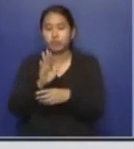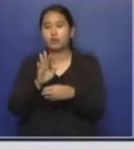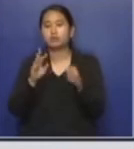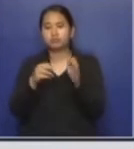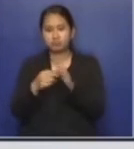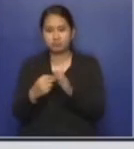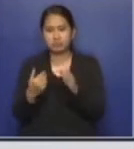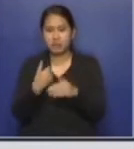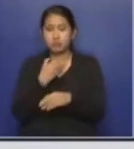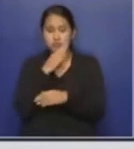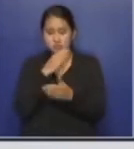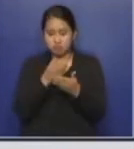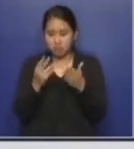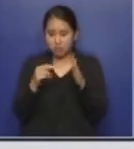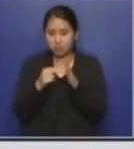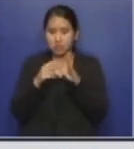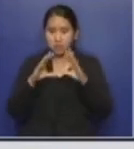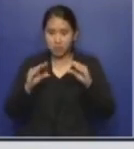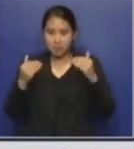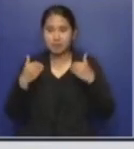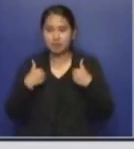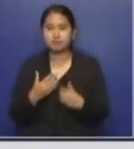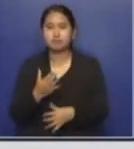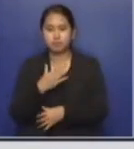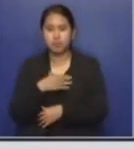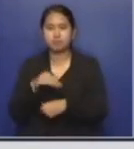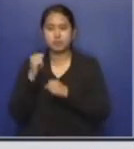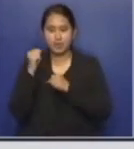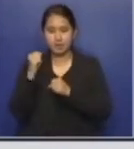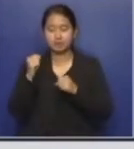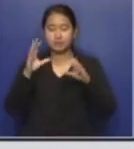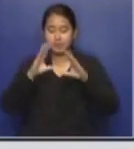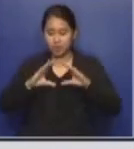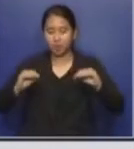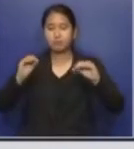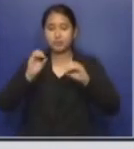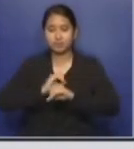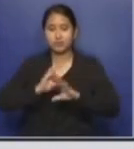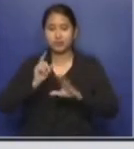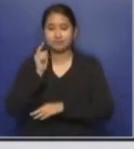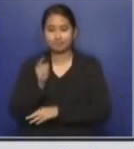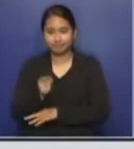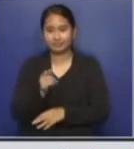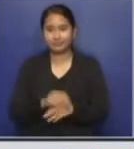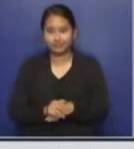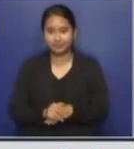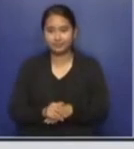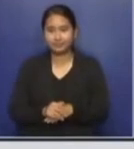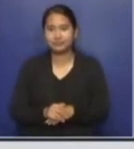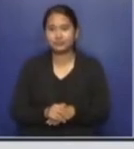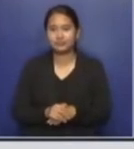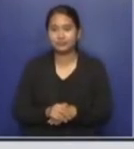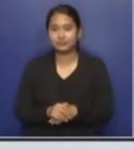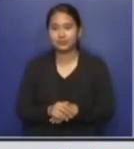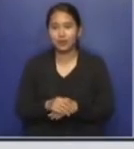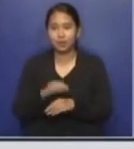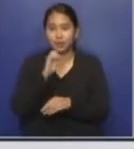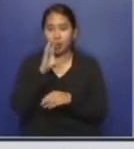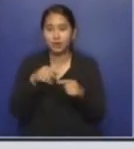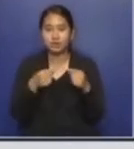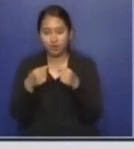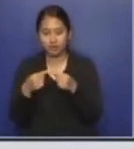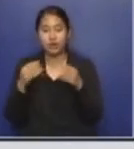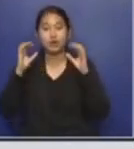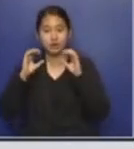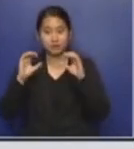ไหมผมบอกว่ายืนยันว่าสงบชัดเจนผมจึงกราบเรียนไปถึงรัฐบาลไปถึง